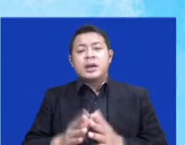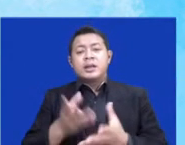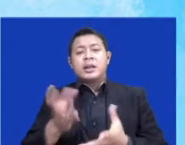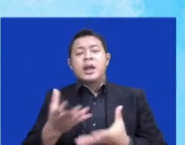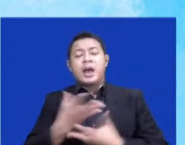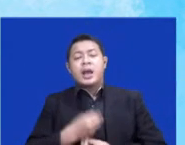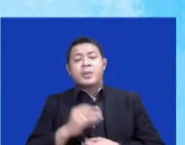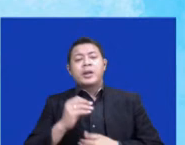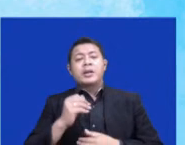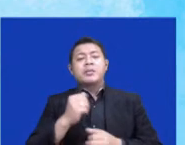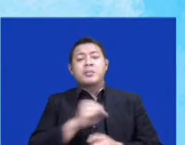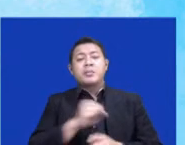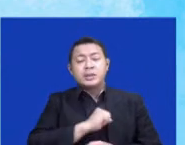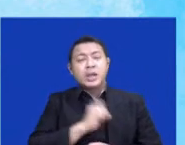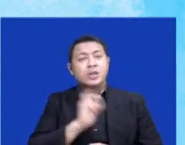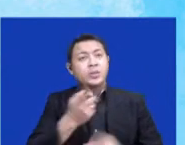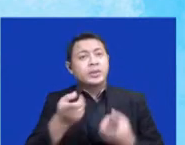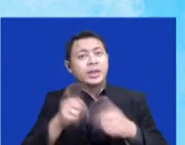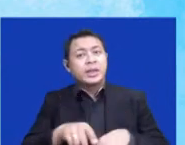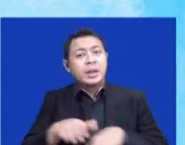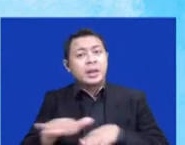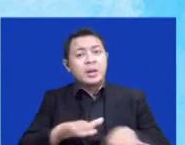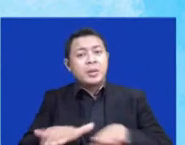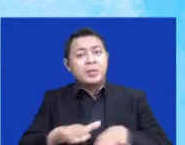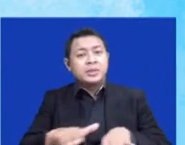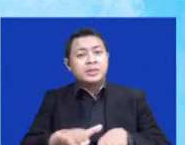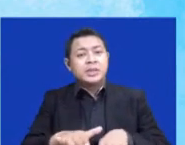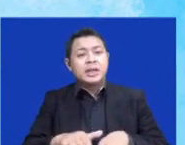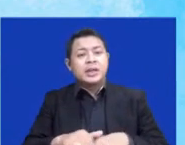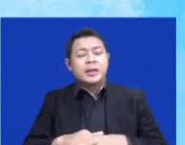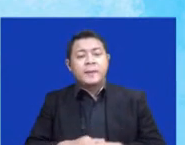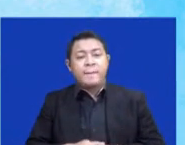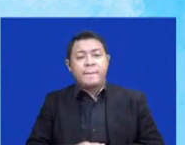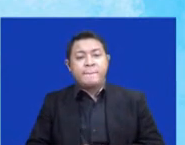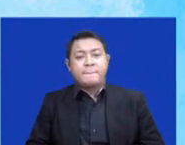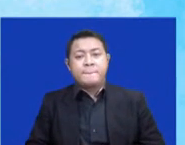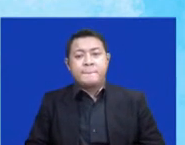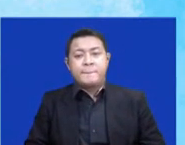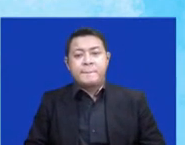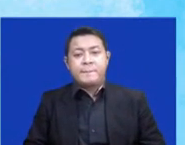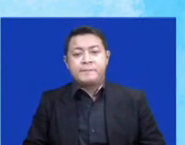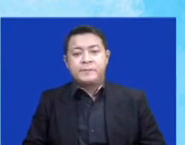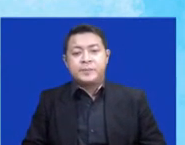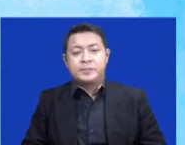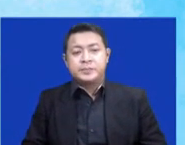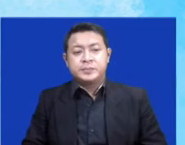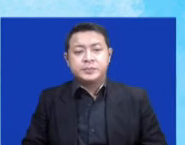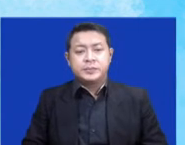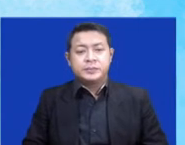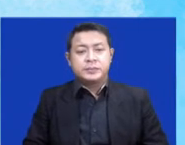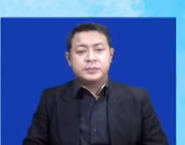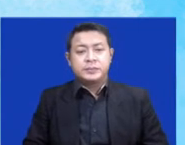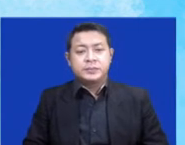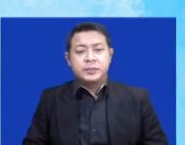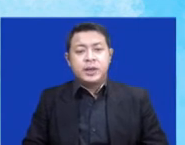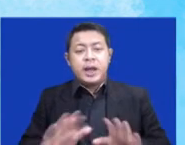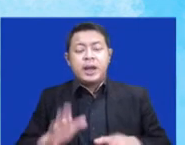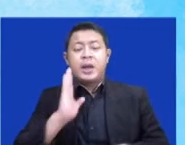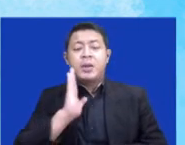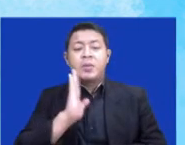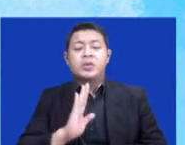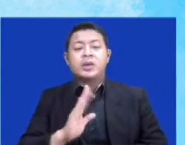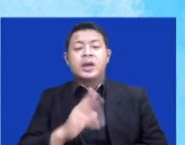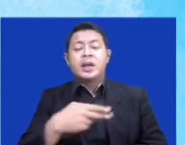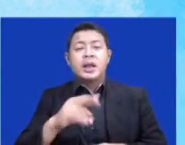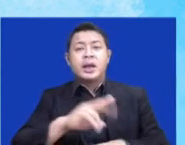tidak terjadi bencana demografi seperti yang dari tadi disampaikan oleh seluruh karena narasumber. Jadi kaum muda katanya merupakan masa depan